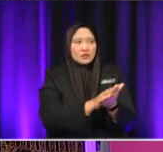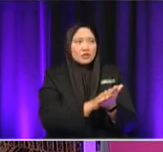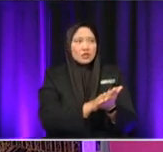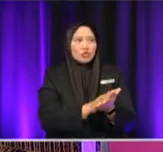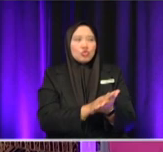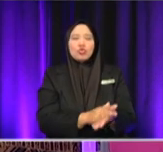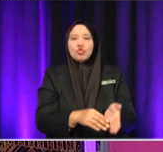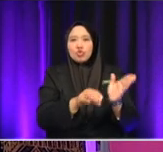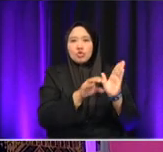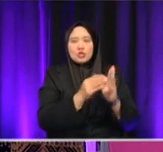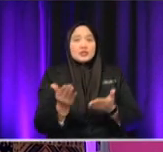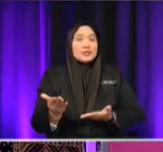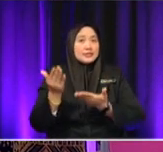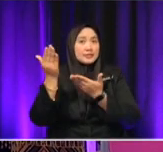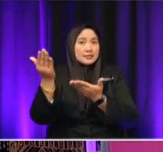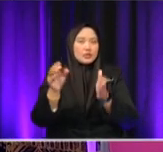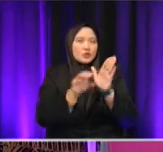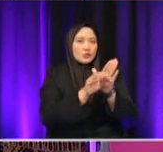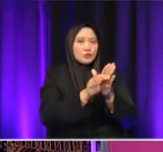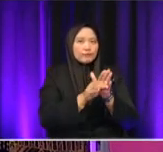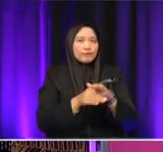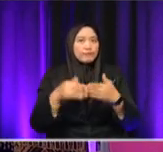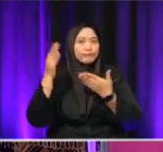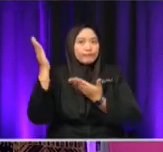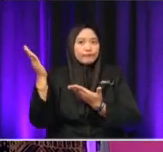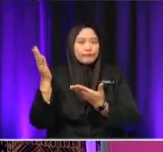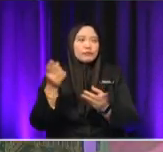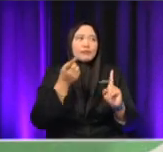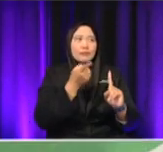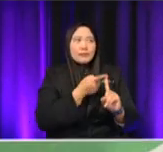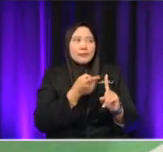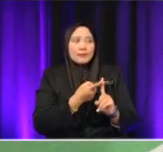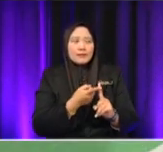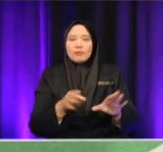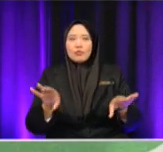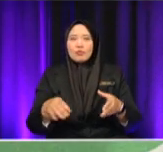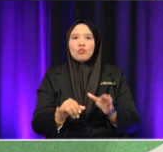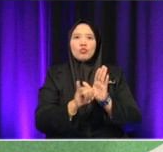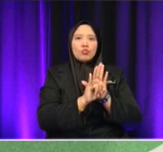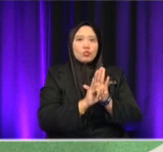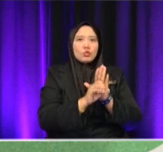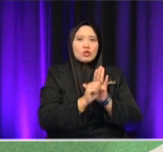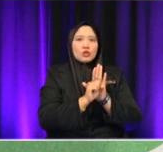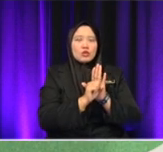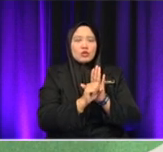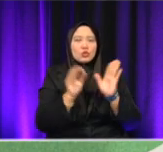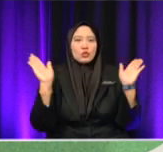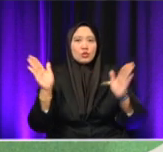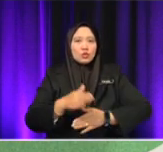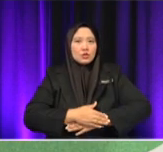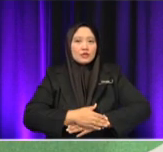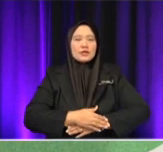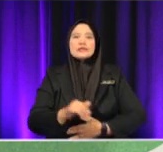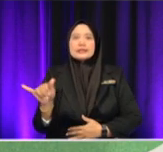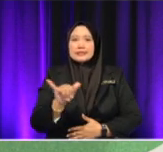ataupun cadangan contoh kepada anak-anak murid Ustadzah yang pertama boleh melakukan ibadah bersama-sama itu dapat mengingatkan kasih sayang yang